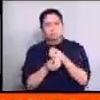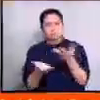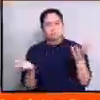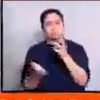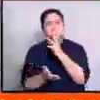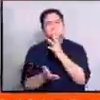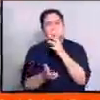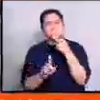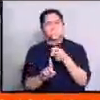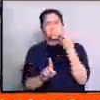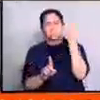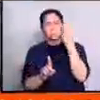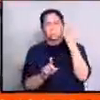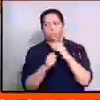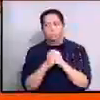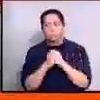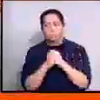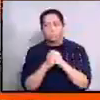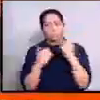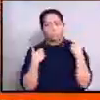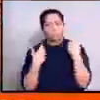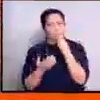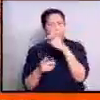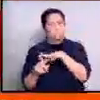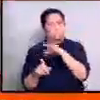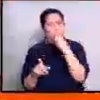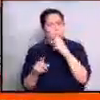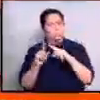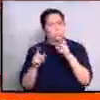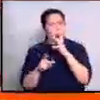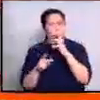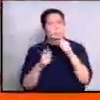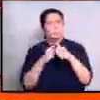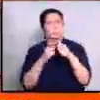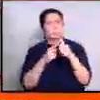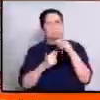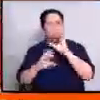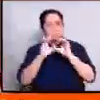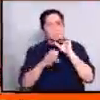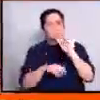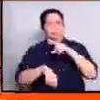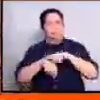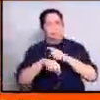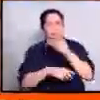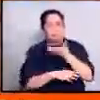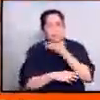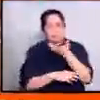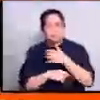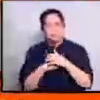ipinamigay na bottled water ang salarin. Wala pa sila nakakain na food pero water ang inuna nila. That's the time na nagsuka na